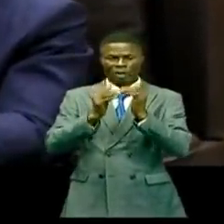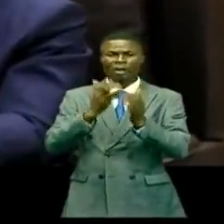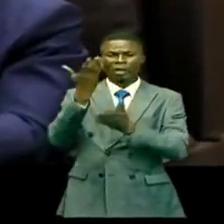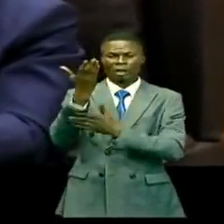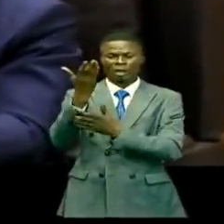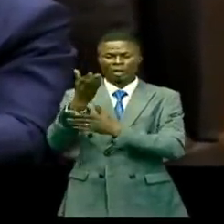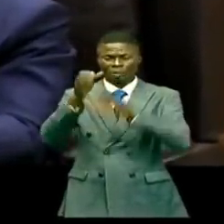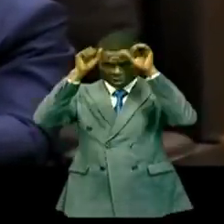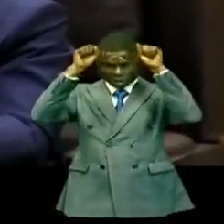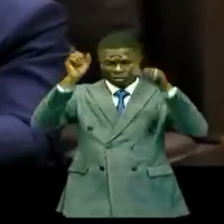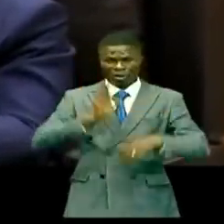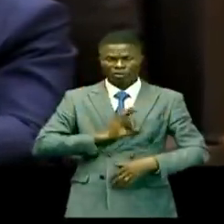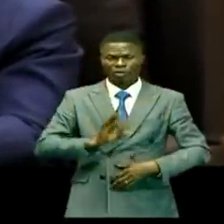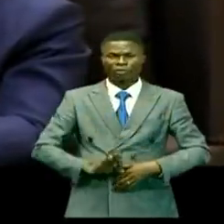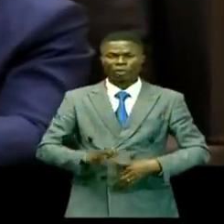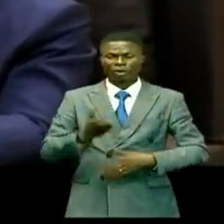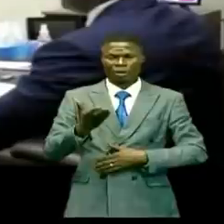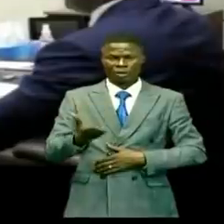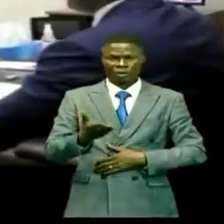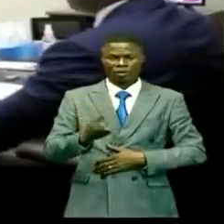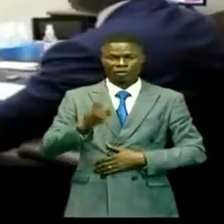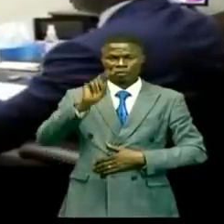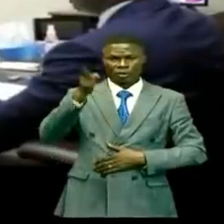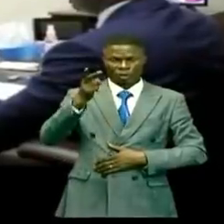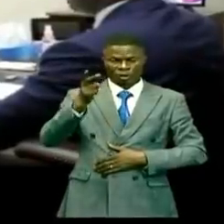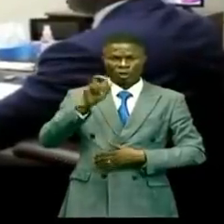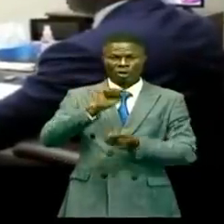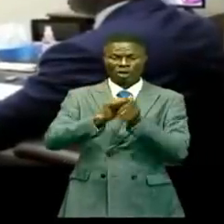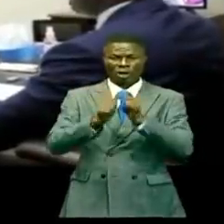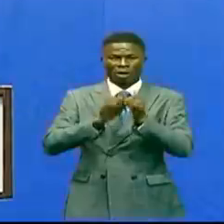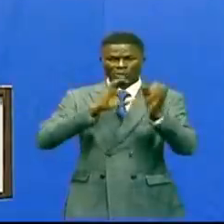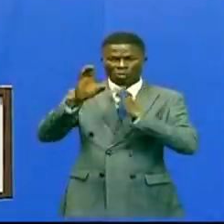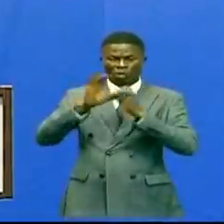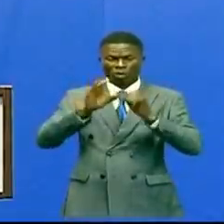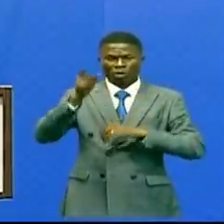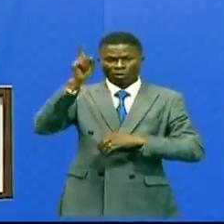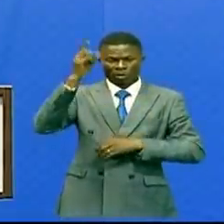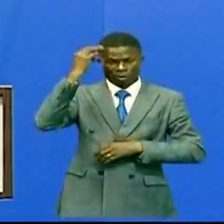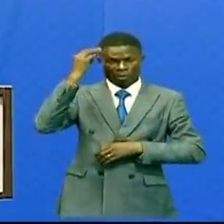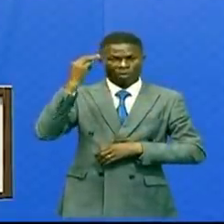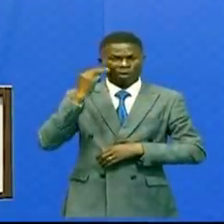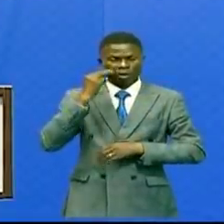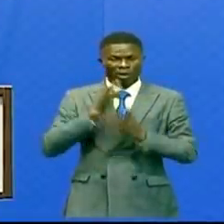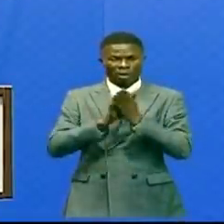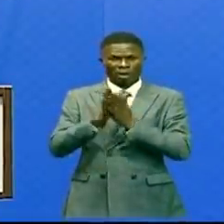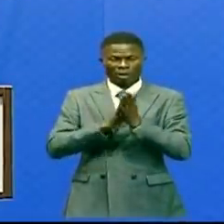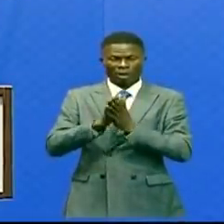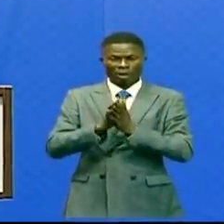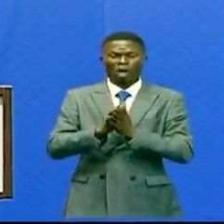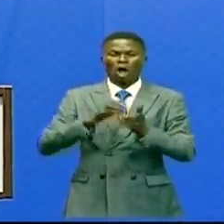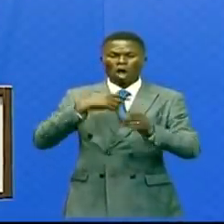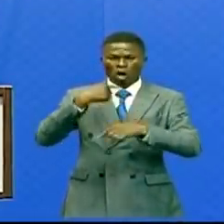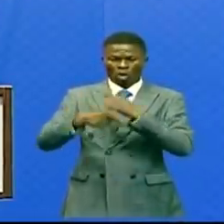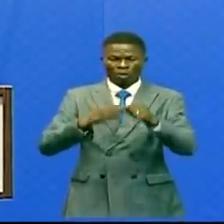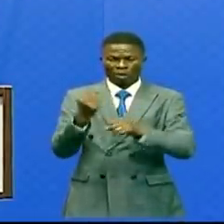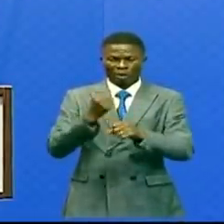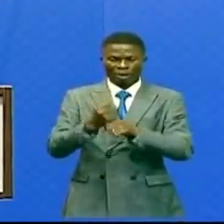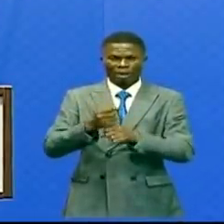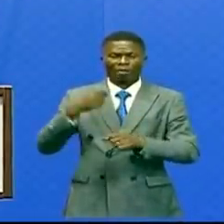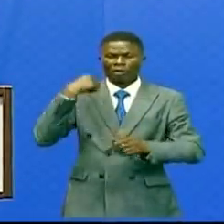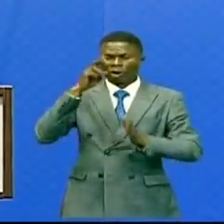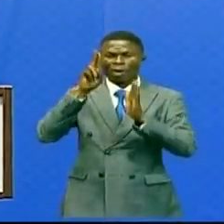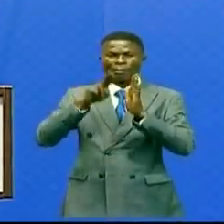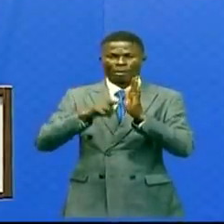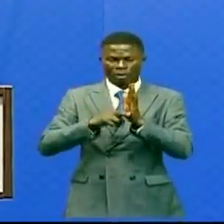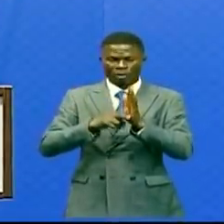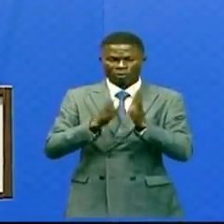République, chef de l'État. Le deuxième point de la communication du Premier ministre a porté sur la rentrée parlementaire. Conformément